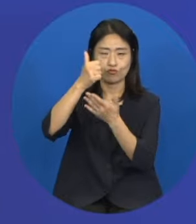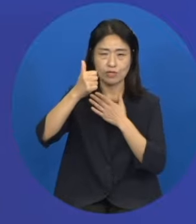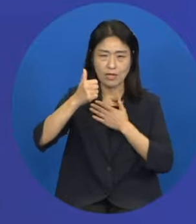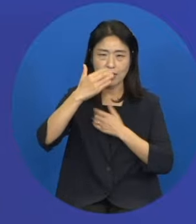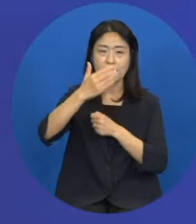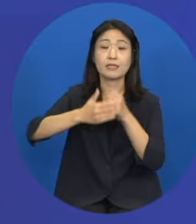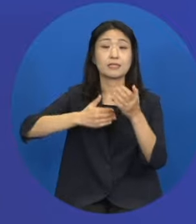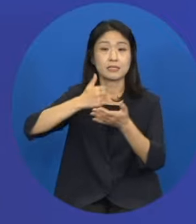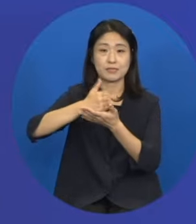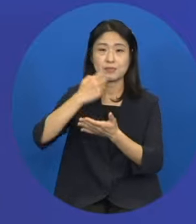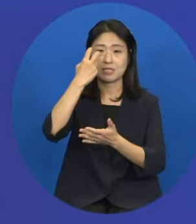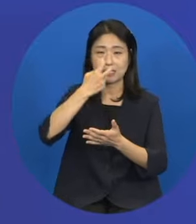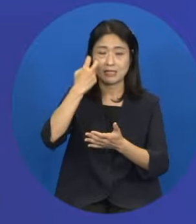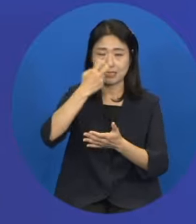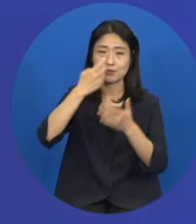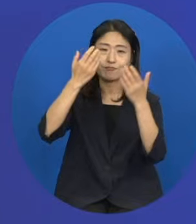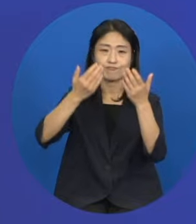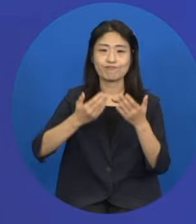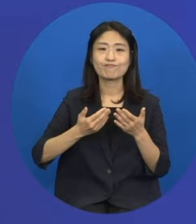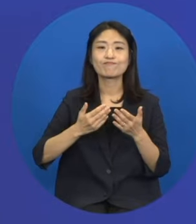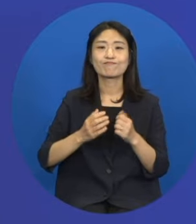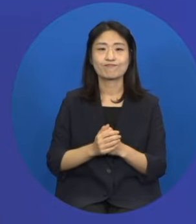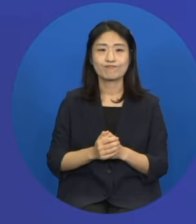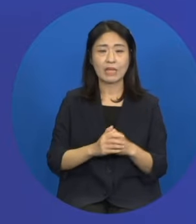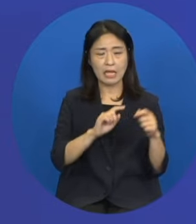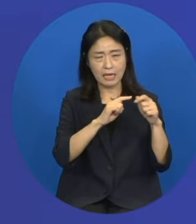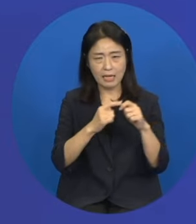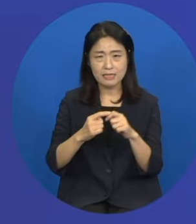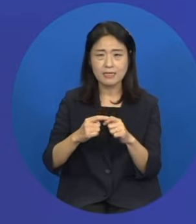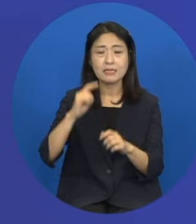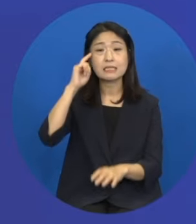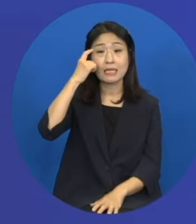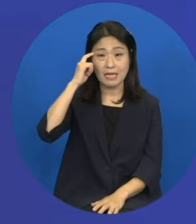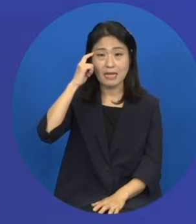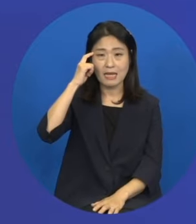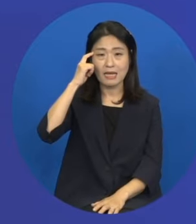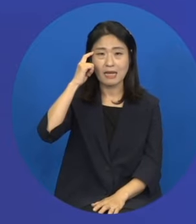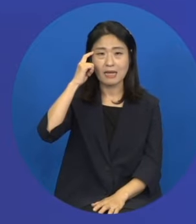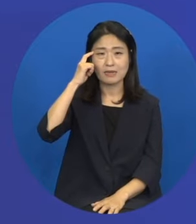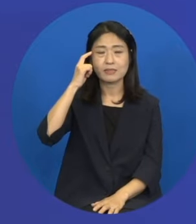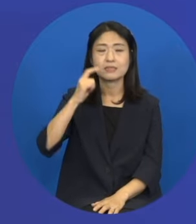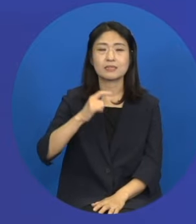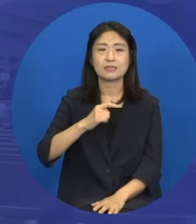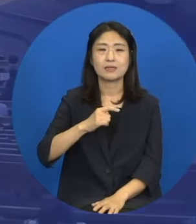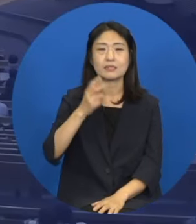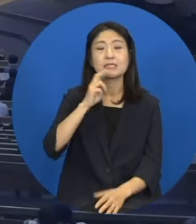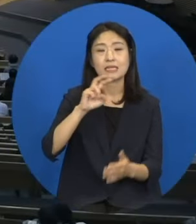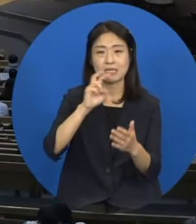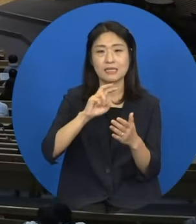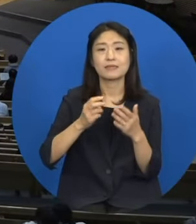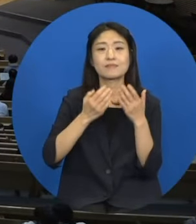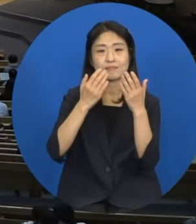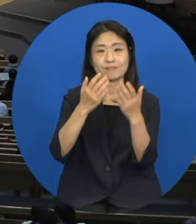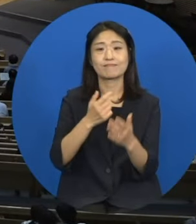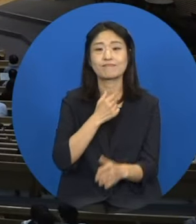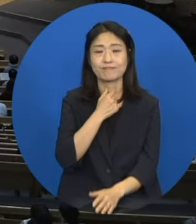지켜주시네. 우리 함께 가사를 묵상하면서 찬양하시고 기도하겠습니다.